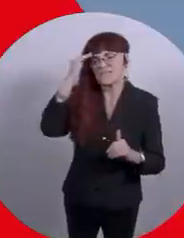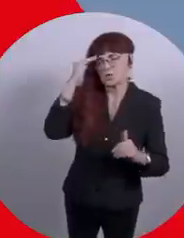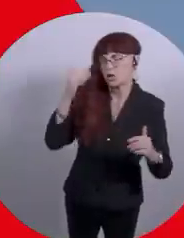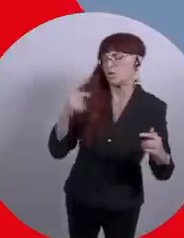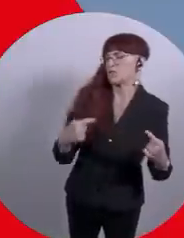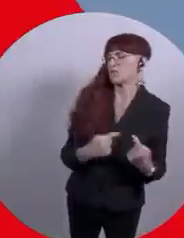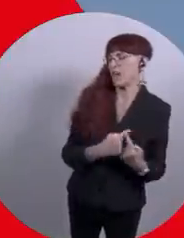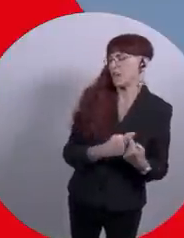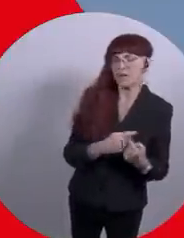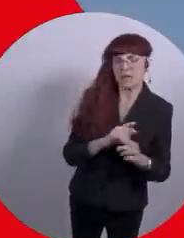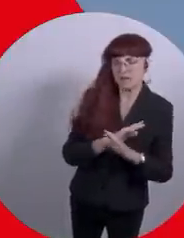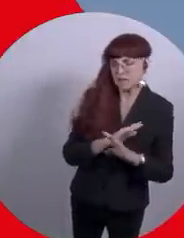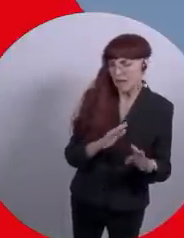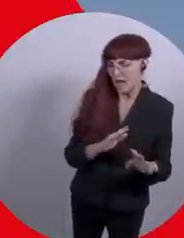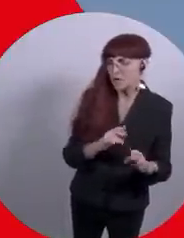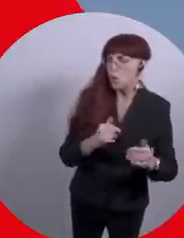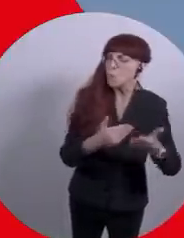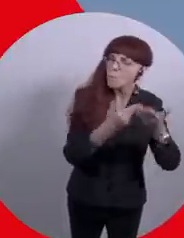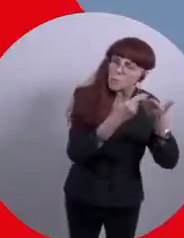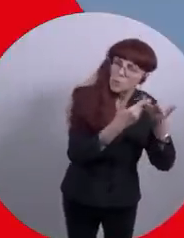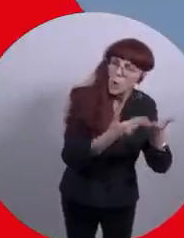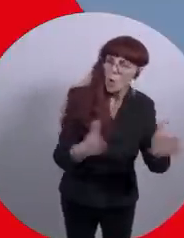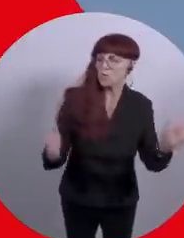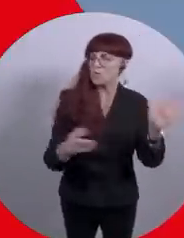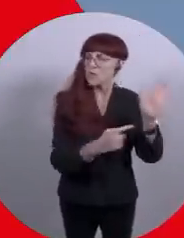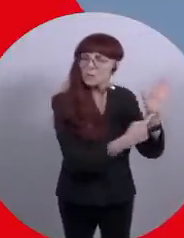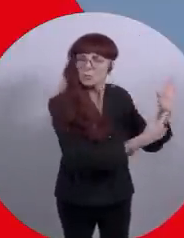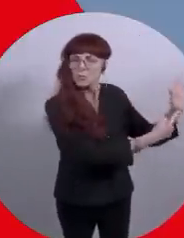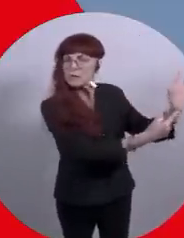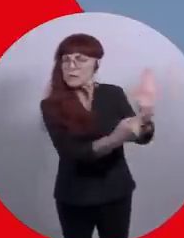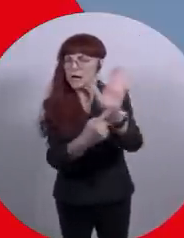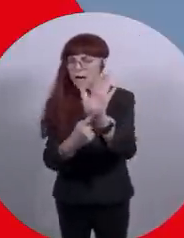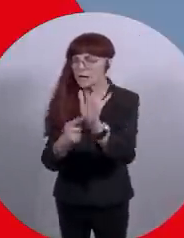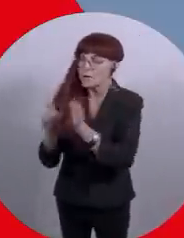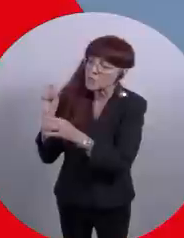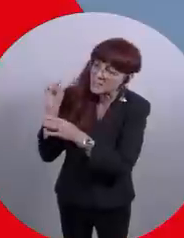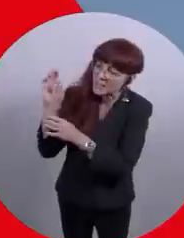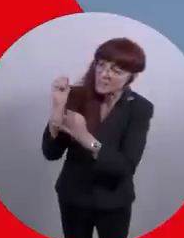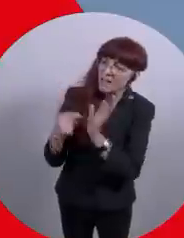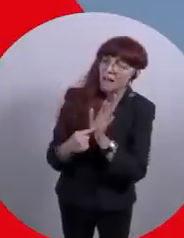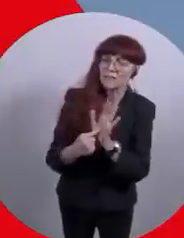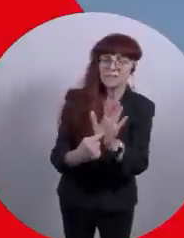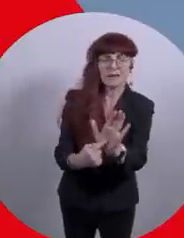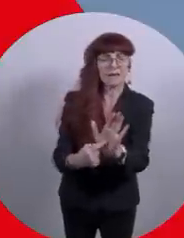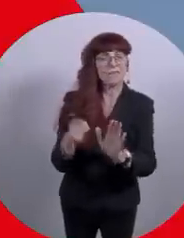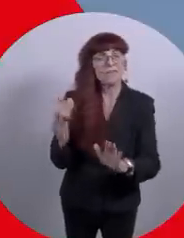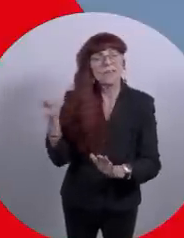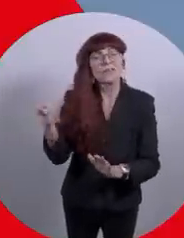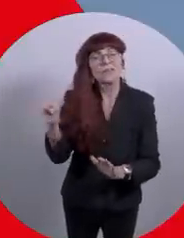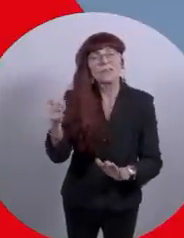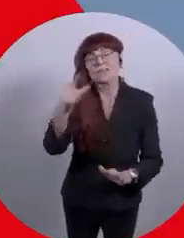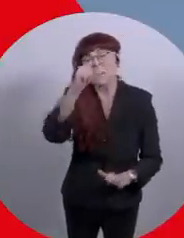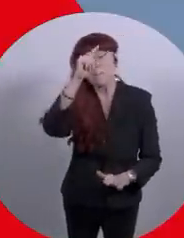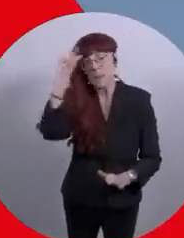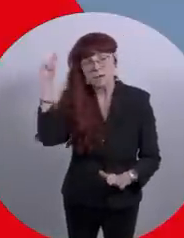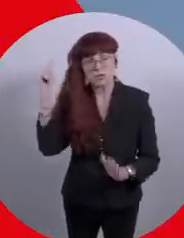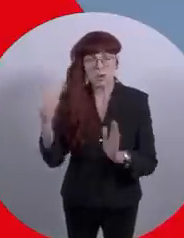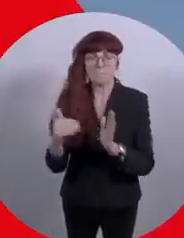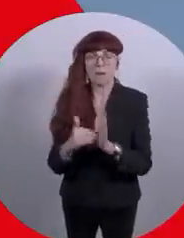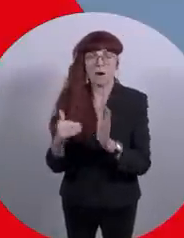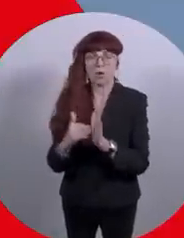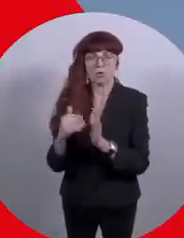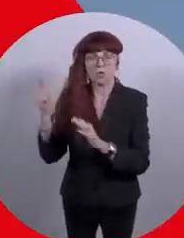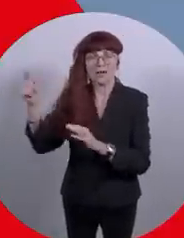der Öffnung auch hinaus tragen wir brauchen diese Menschen schon allein deshalb weil sie für uns auch die